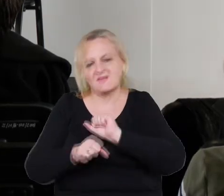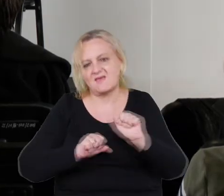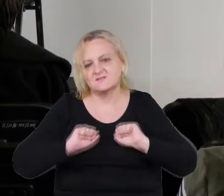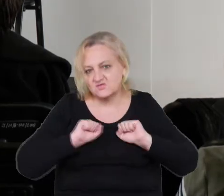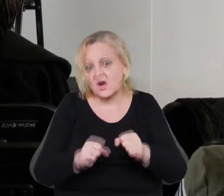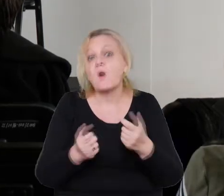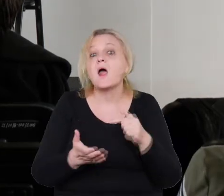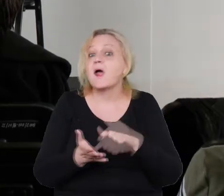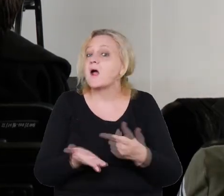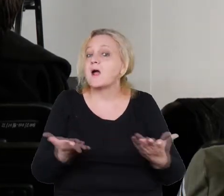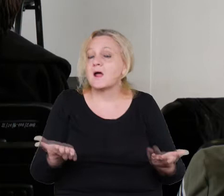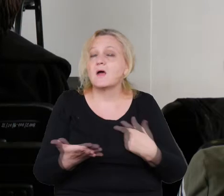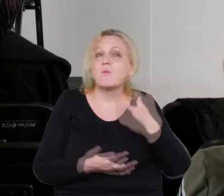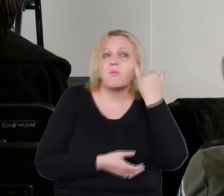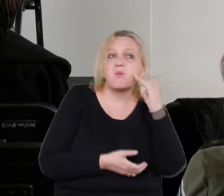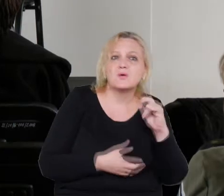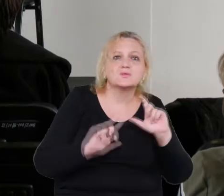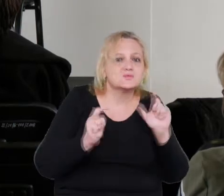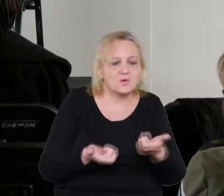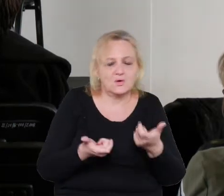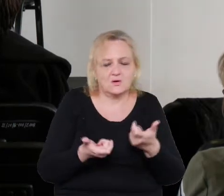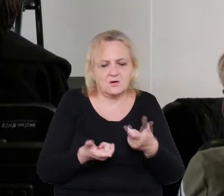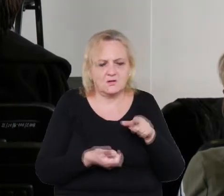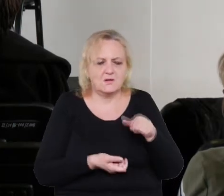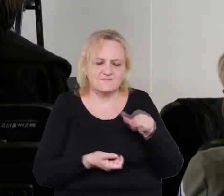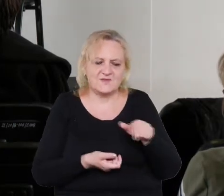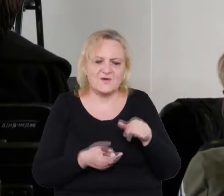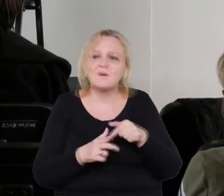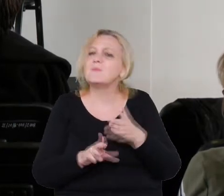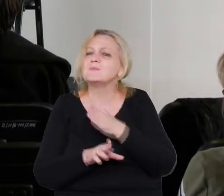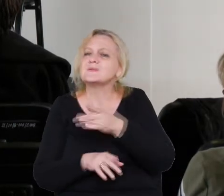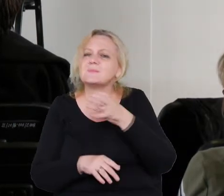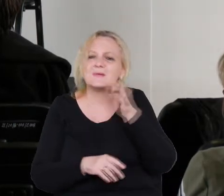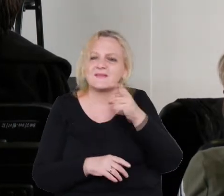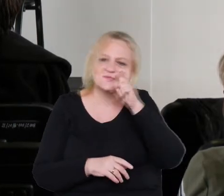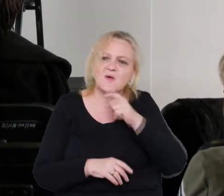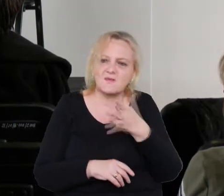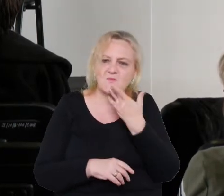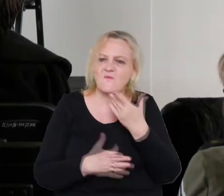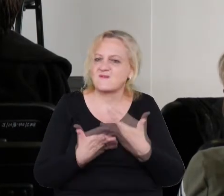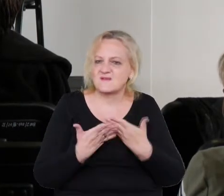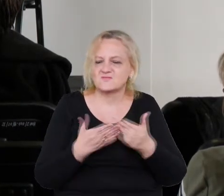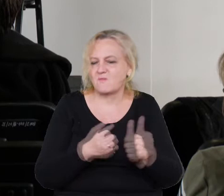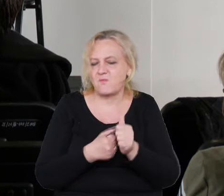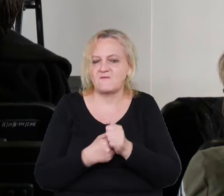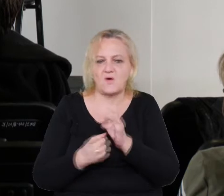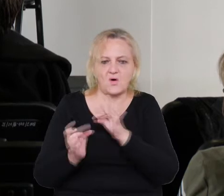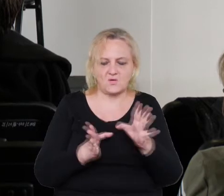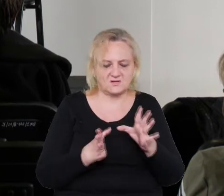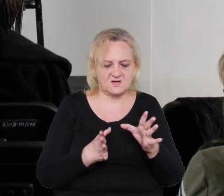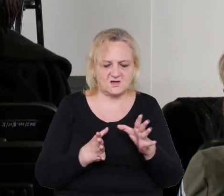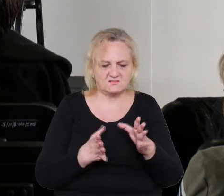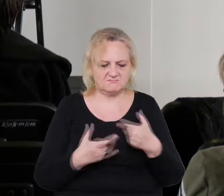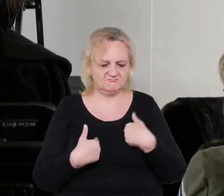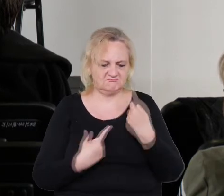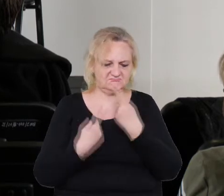Wydaje mi się że błędne dlaczego to jest złe pytanie w dzisiaj z tego względu że on od razu na zostawię w jakiejś